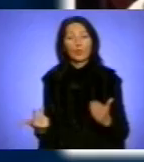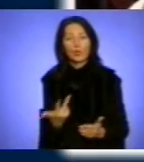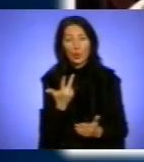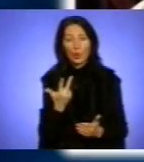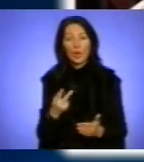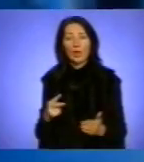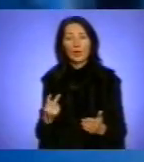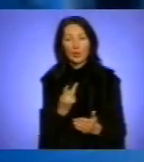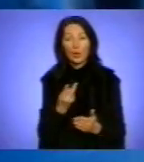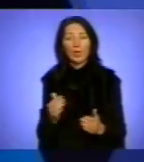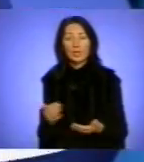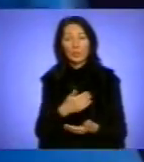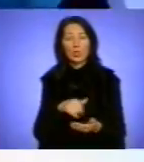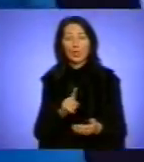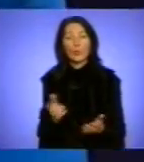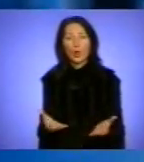заборговані кошти.